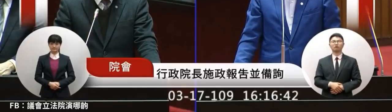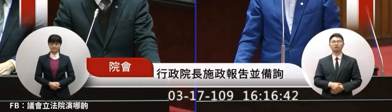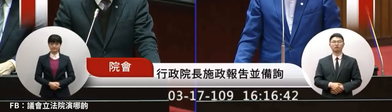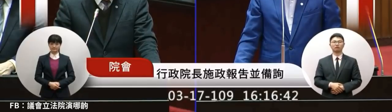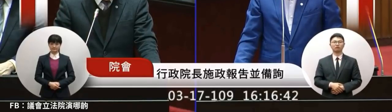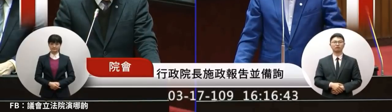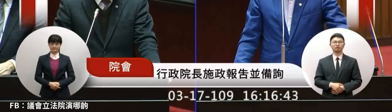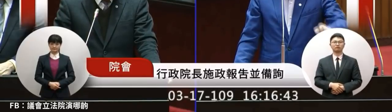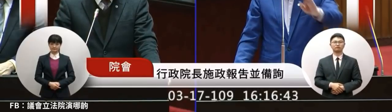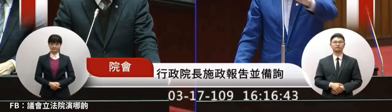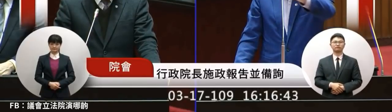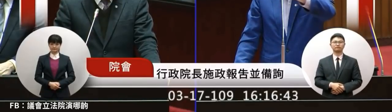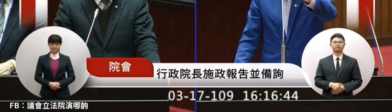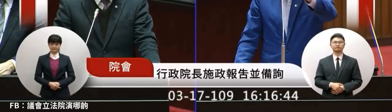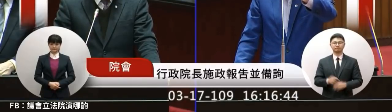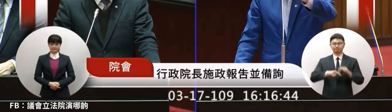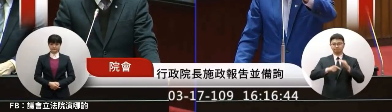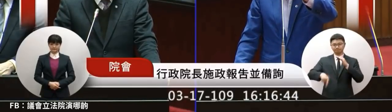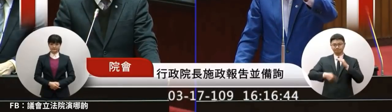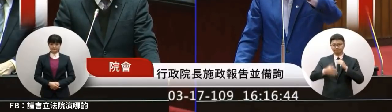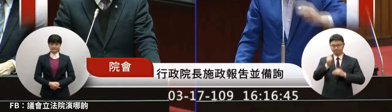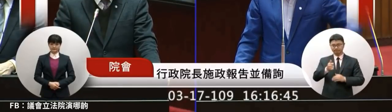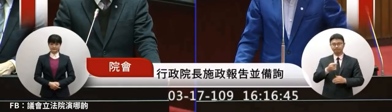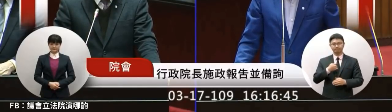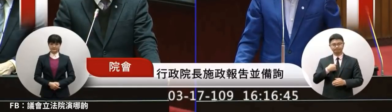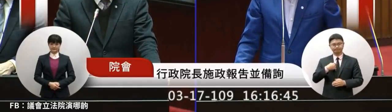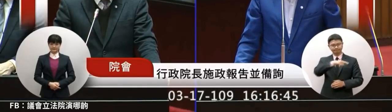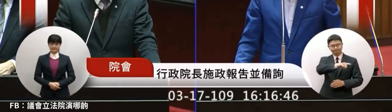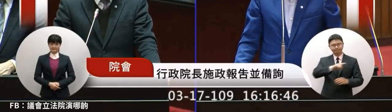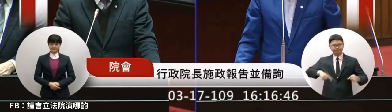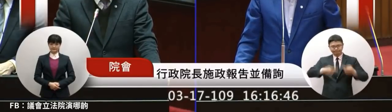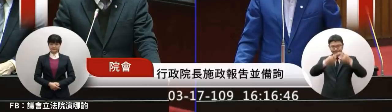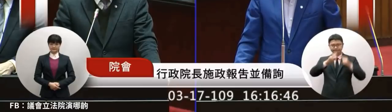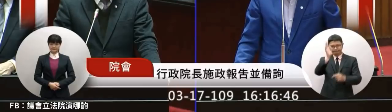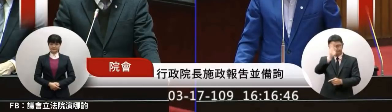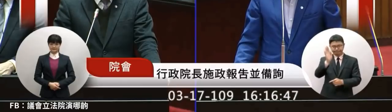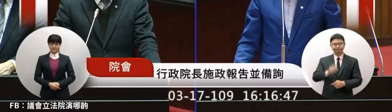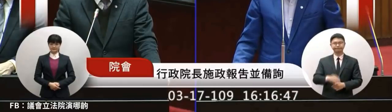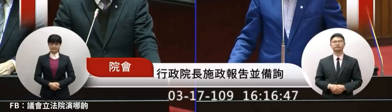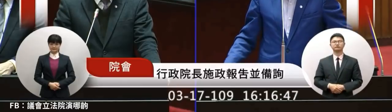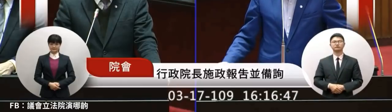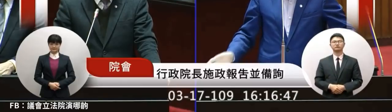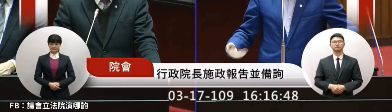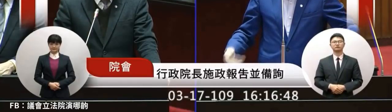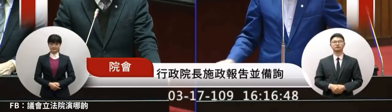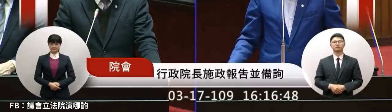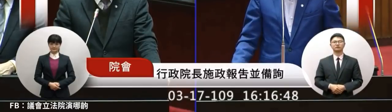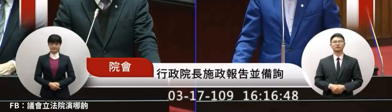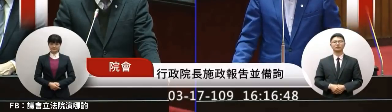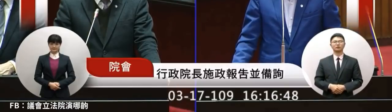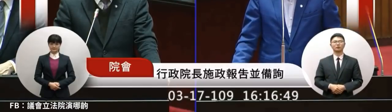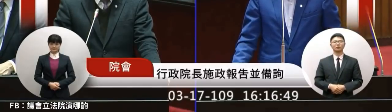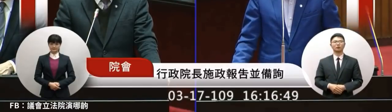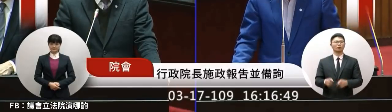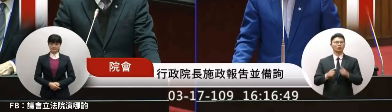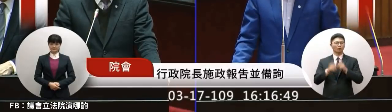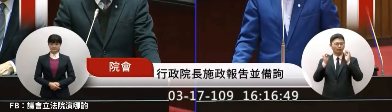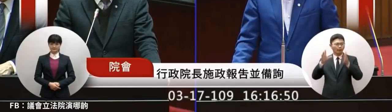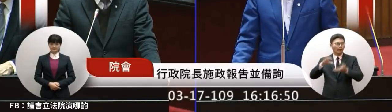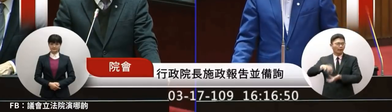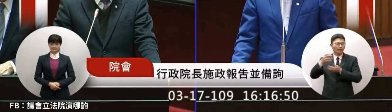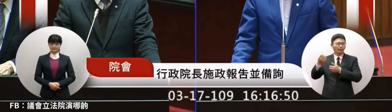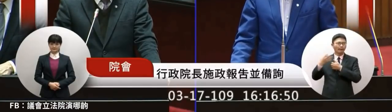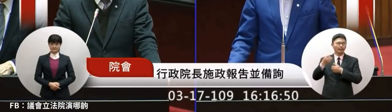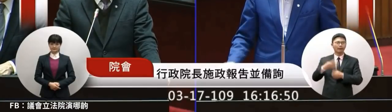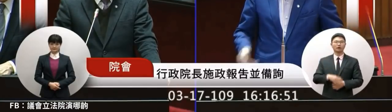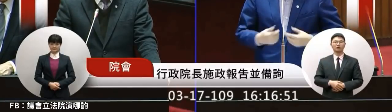不对？院长，我不想跟你去辩什么东西，只是很多人都提出来这样子的问题。平常